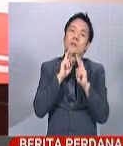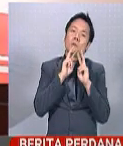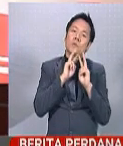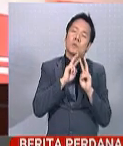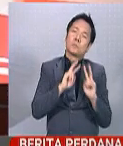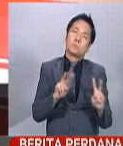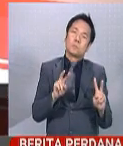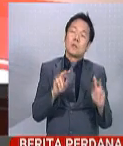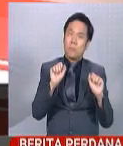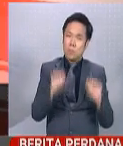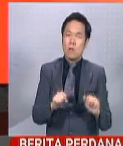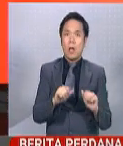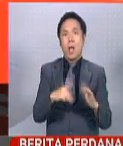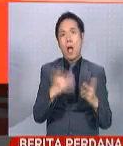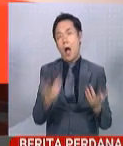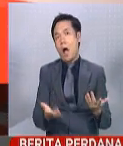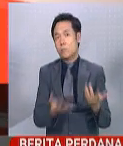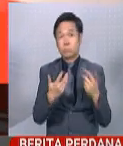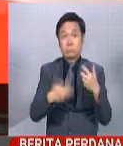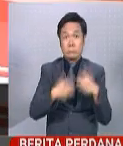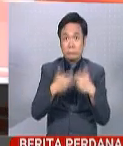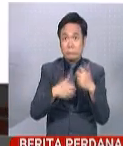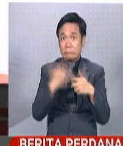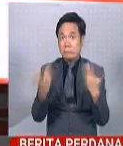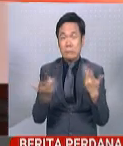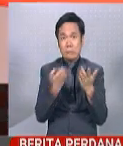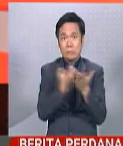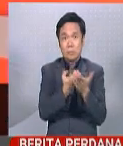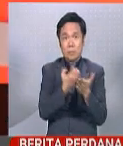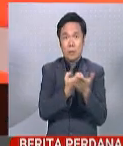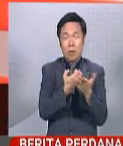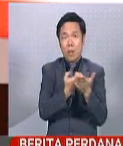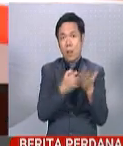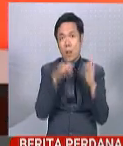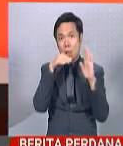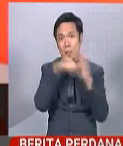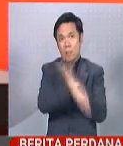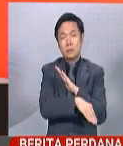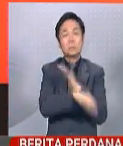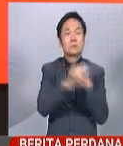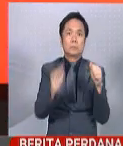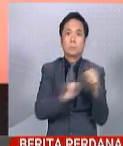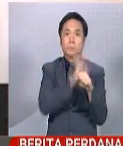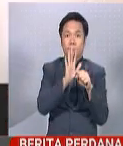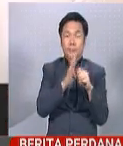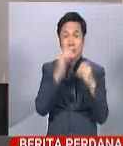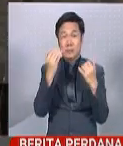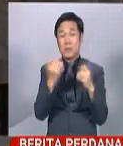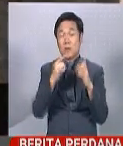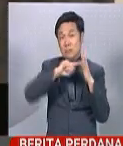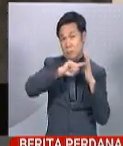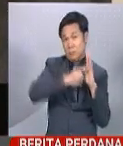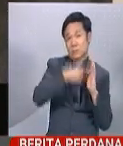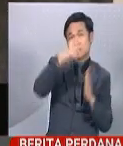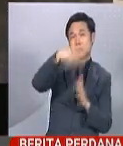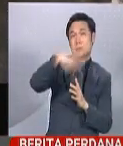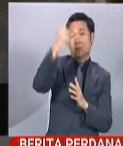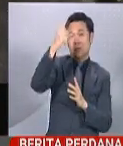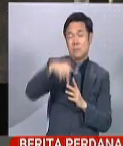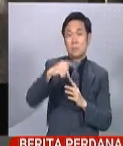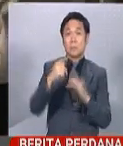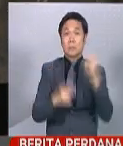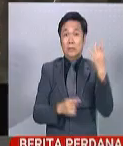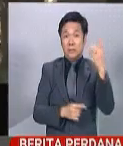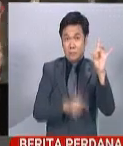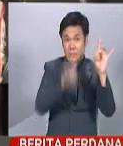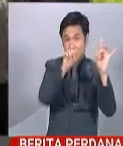kepada mereka dalam berdepan keadaan ekonomi akibat COVID-19. Sejak Perintah Kawalan Pergerakan PKP yang bermula